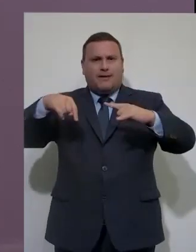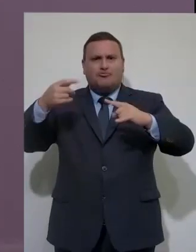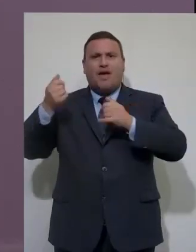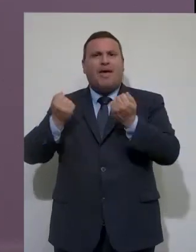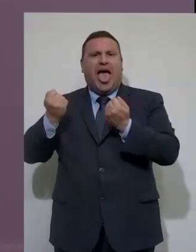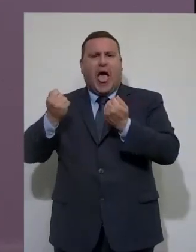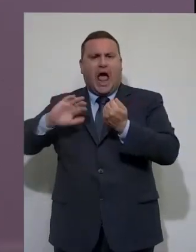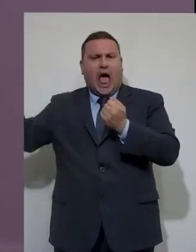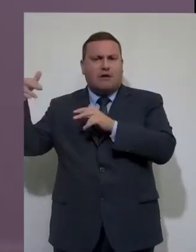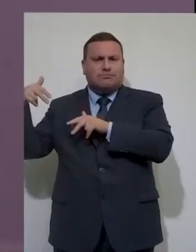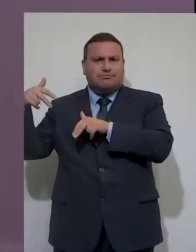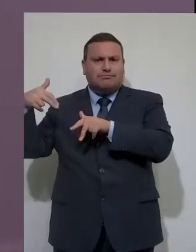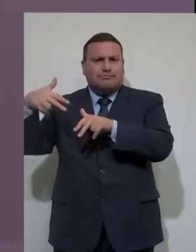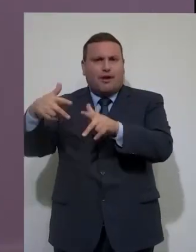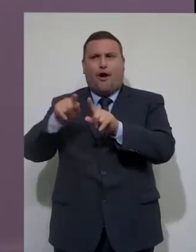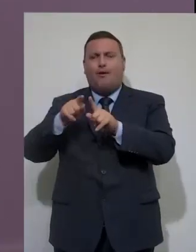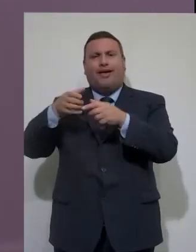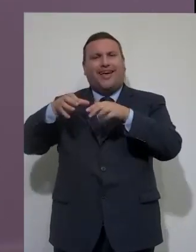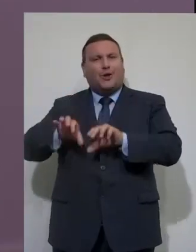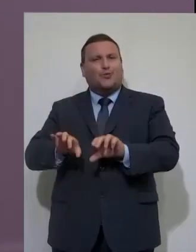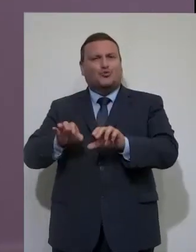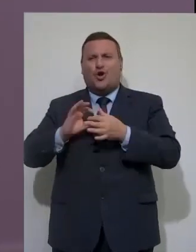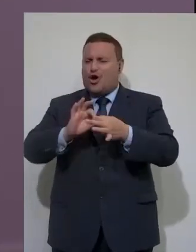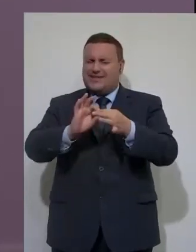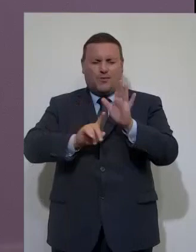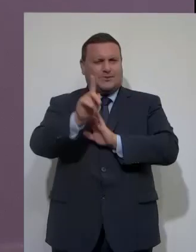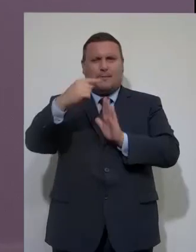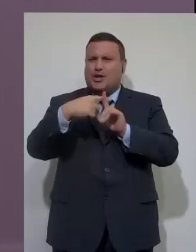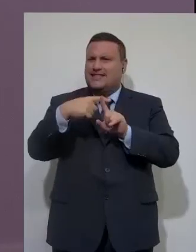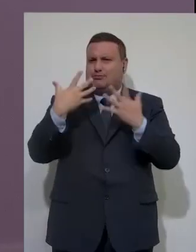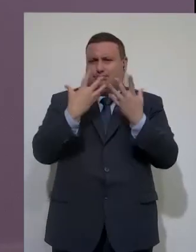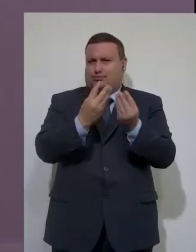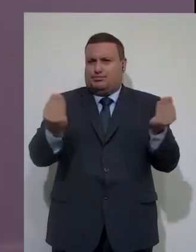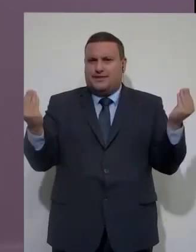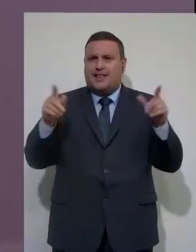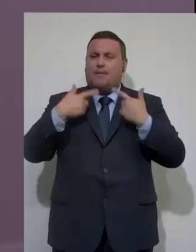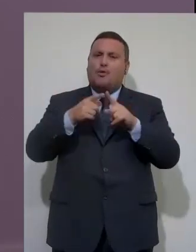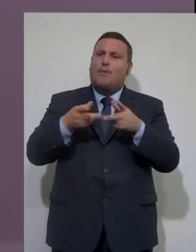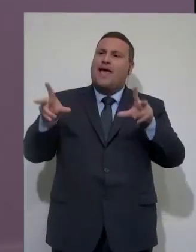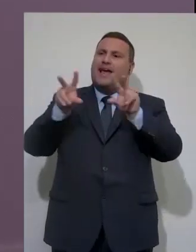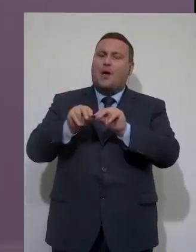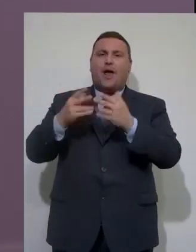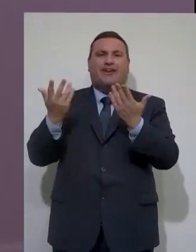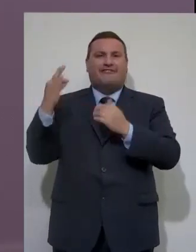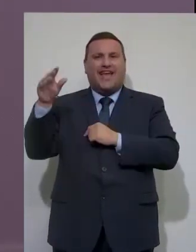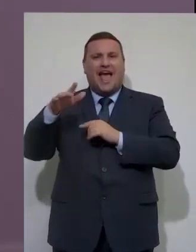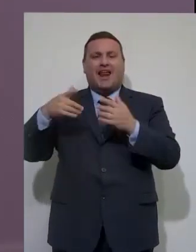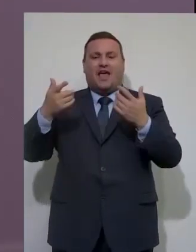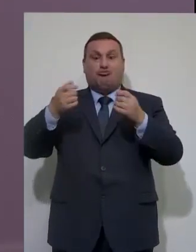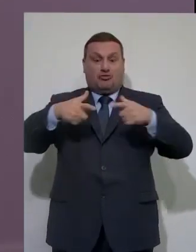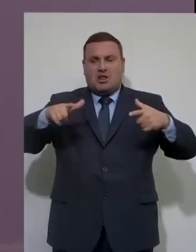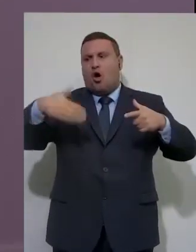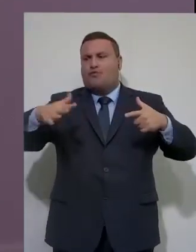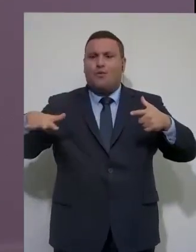un qualcosa, un luogo, anche lì un polmone verde che permette sostanzialmente anche di riqualificare aree periferiche che magari resterebbero o